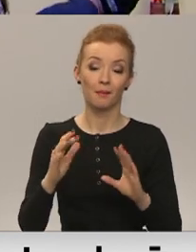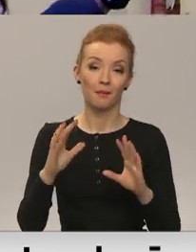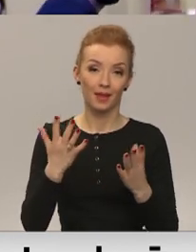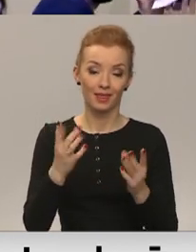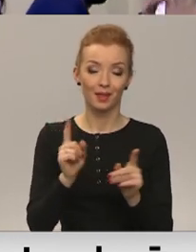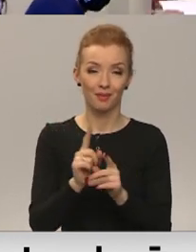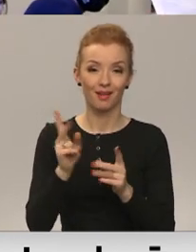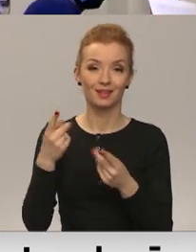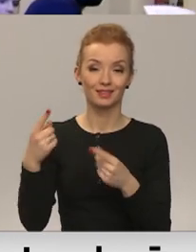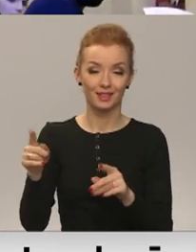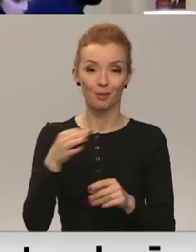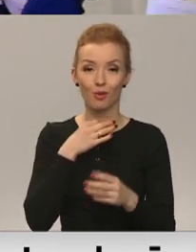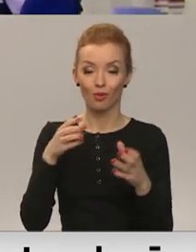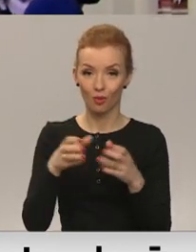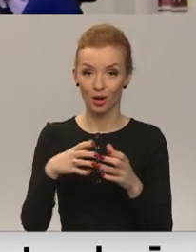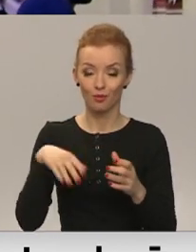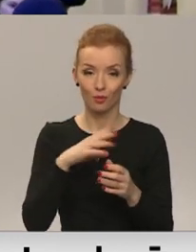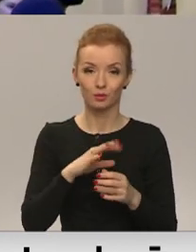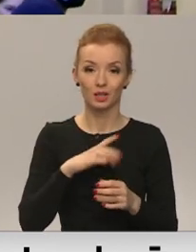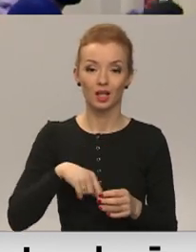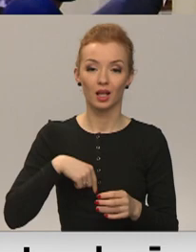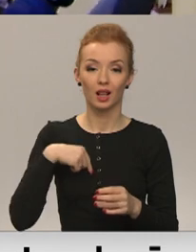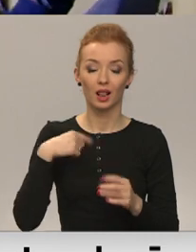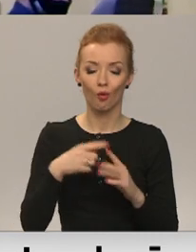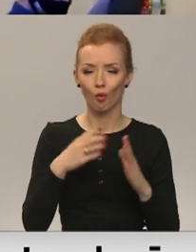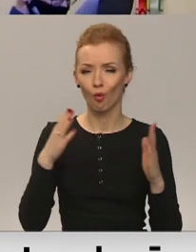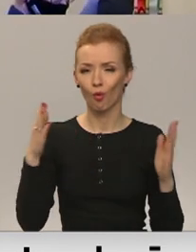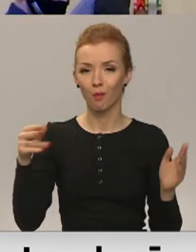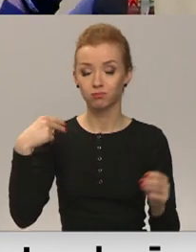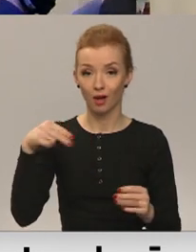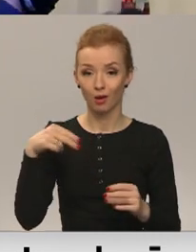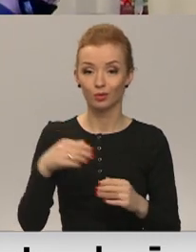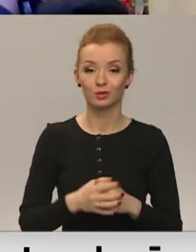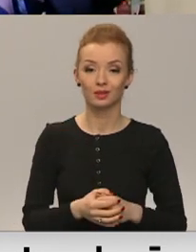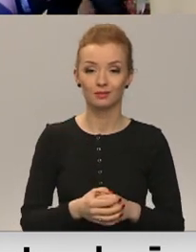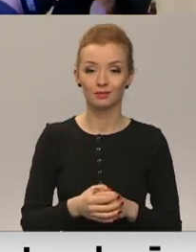kā citiem koriem, mums ir bijusi ļoti ilga pauze, vairāk nekā gadu.